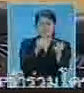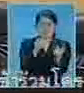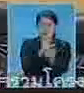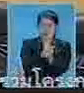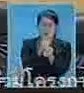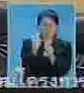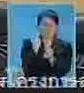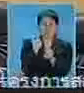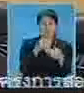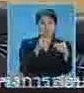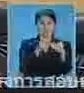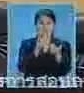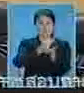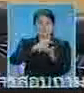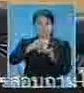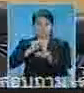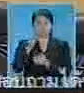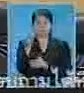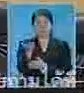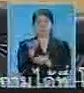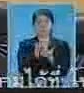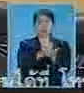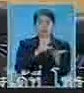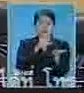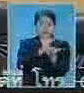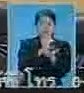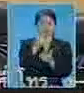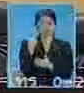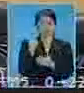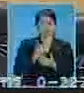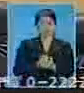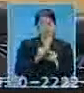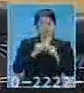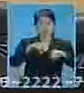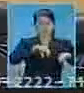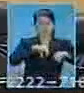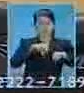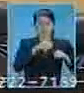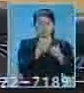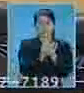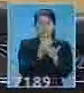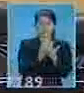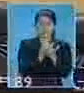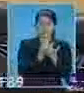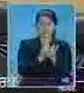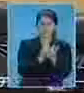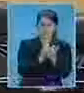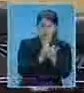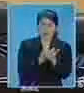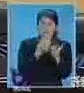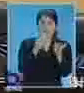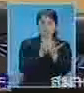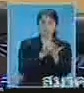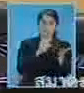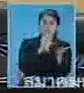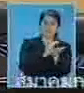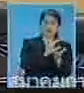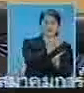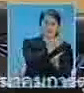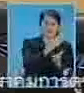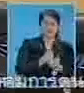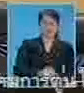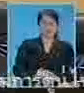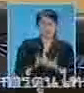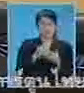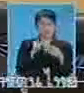ที่เสนอโครงการขอเรามาและไม่ได้รับการจัดสรรงบประมาณแต่ส่วนหนึ่งเนี่ยก็เพราะเ